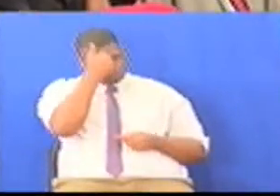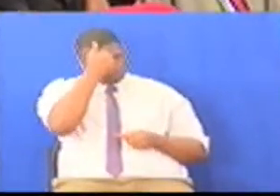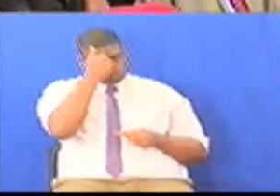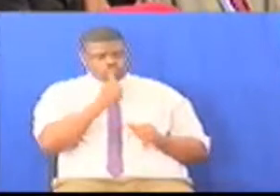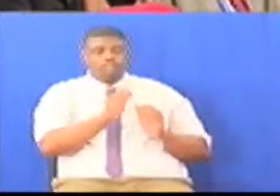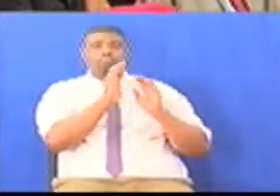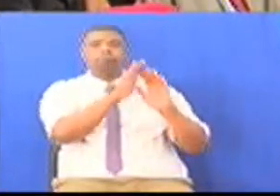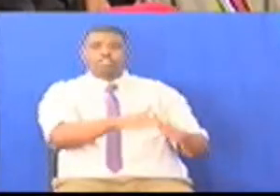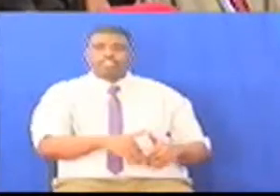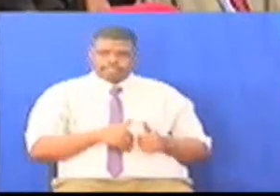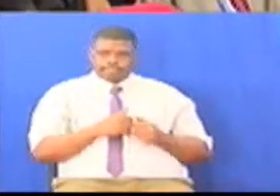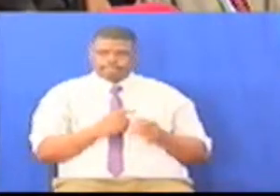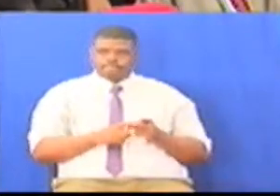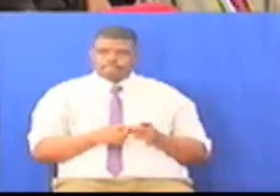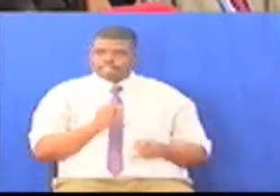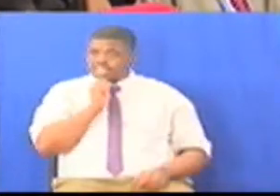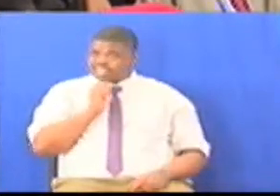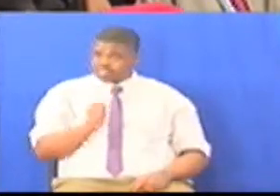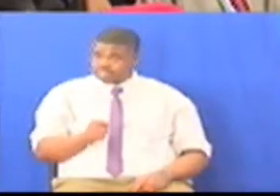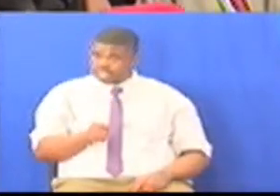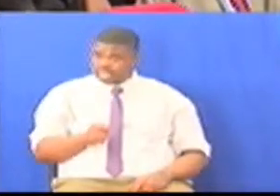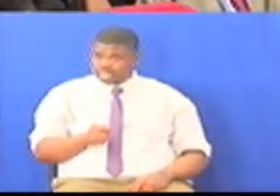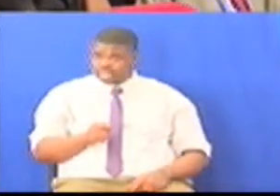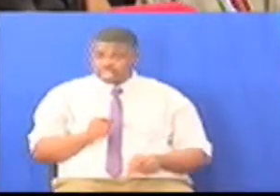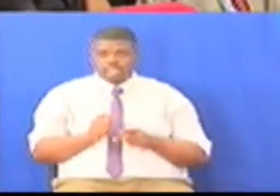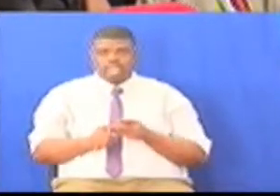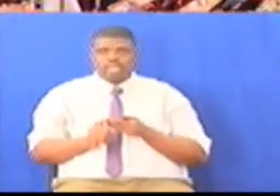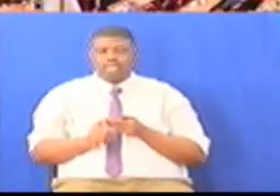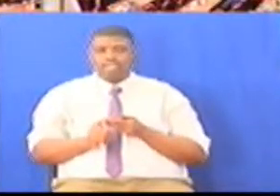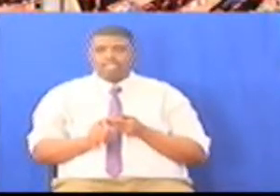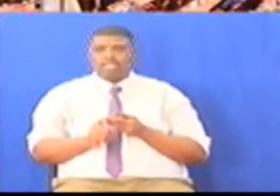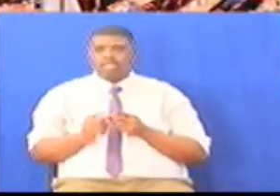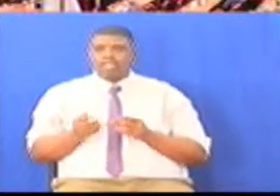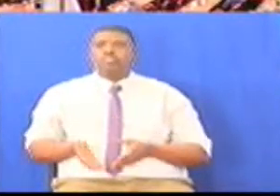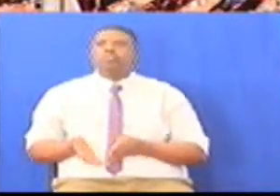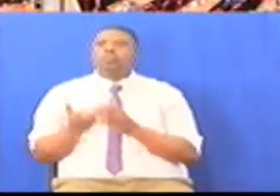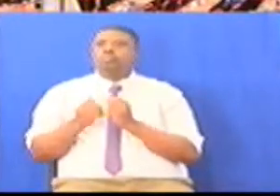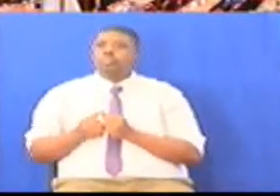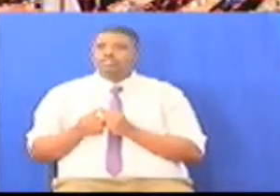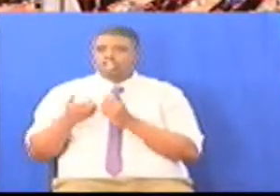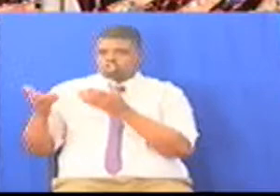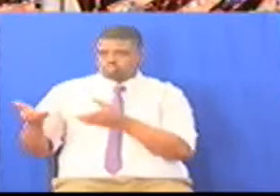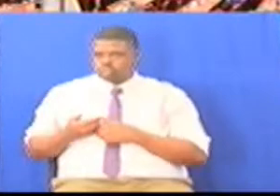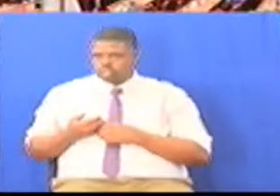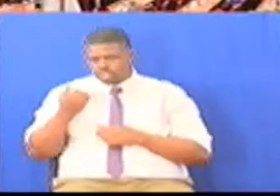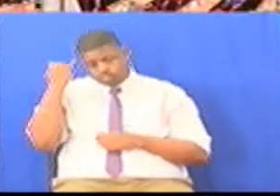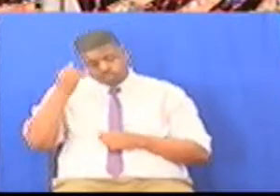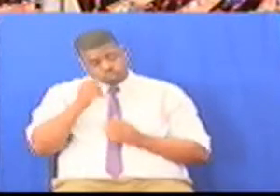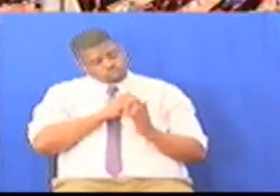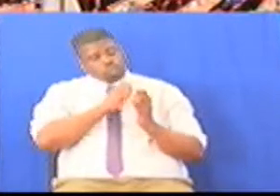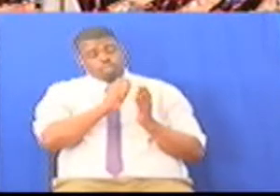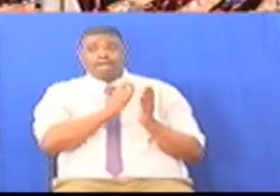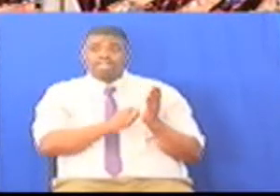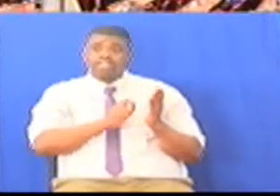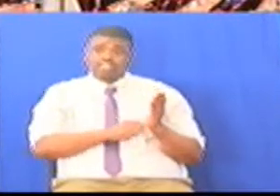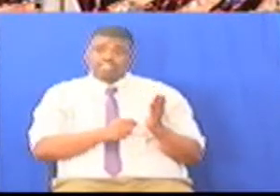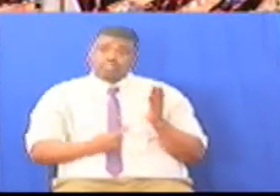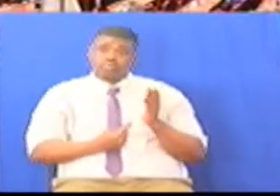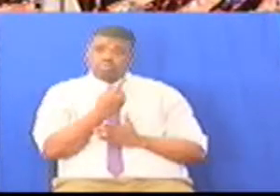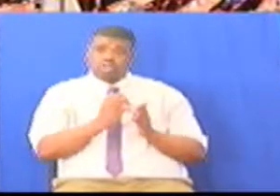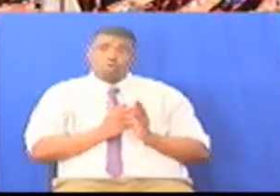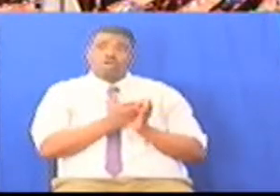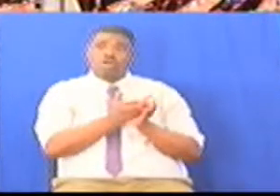bunge. Mheshimiwa Spika, tuliweza pia kupokea maoni kwa maandishi kutoka kwa